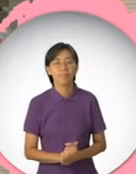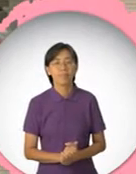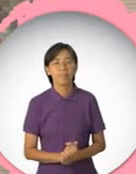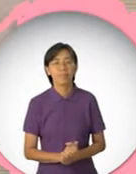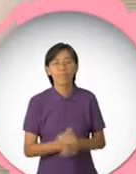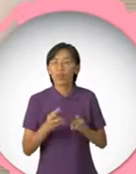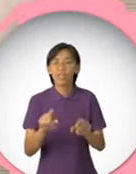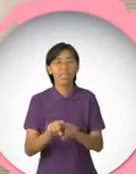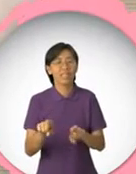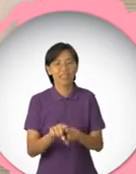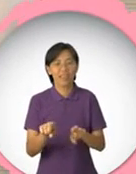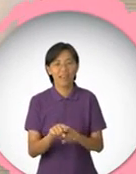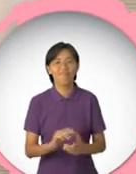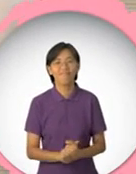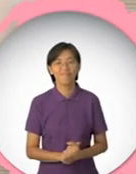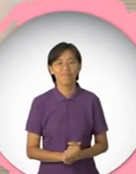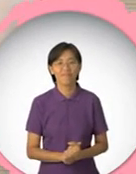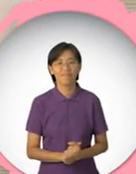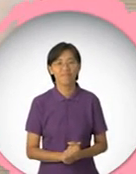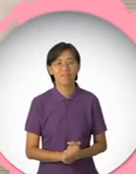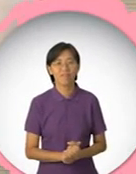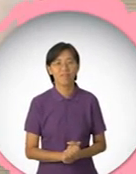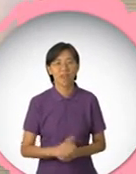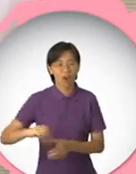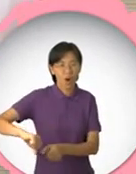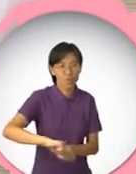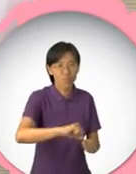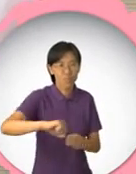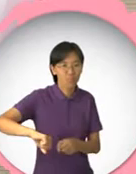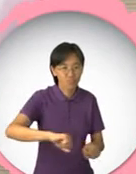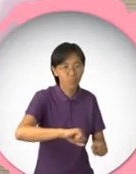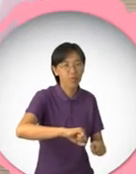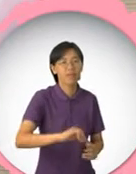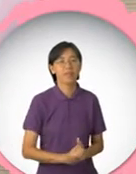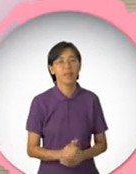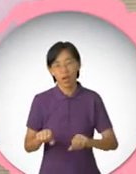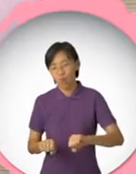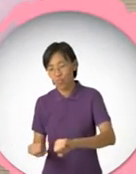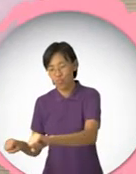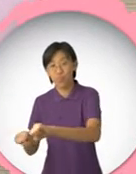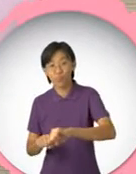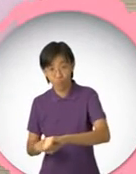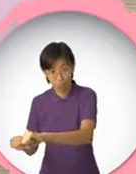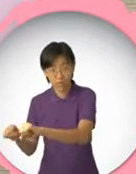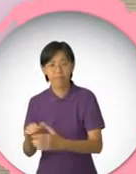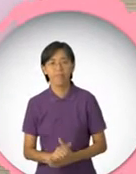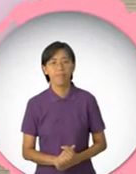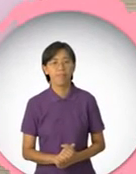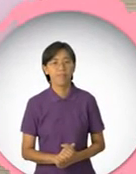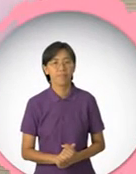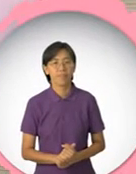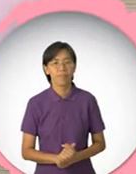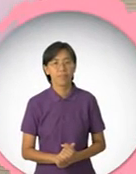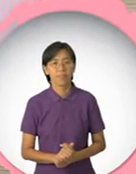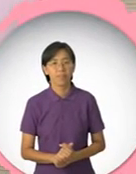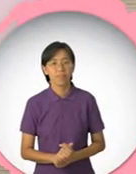ลยคือเราจะรีดให้มันได้ ตรงกลางก่อน จากตรงกลางให้ได้ความยาวก่อนนะคะ กลางไปซ้าย แล้วก็อย่าให้